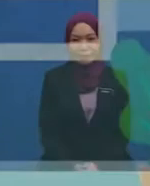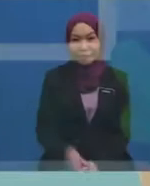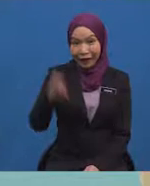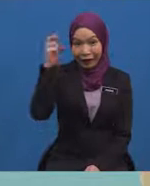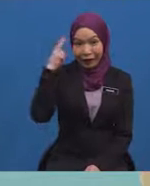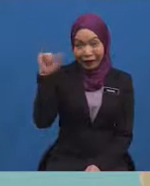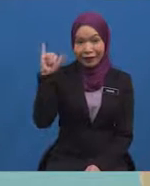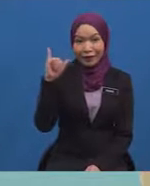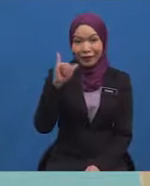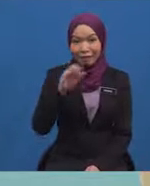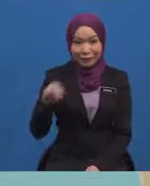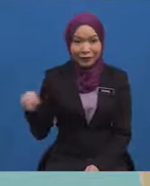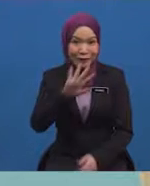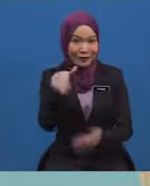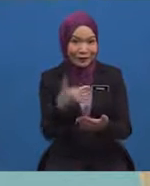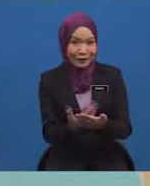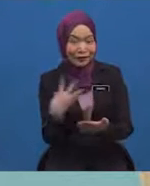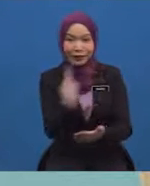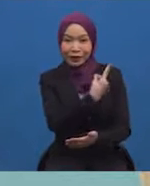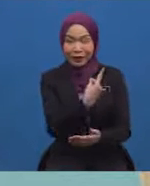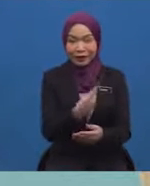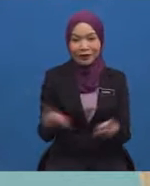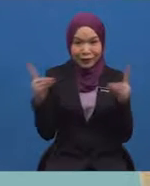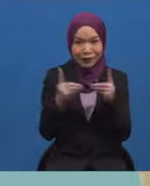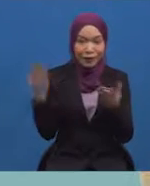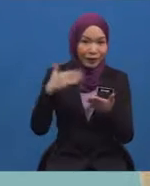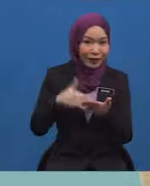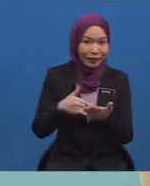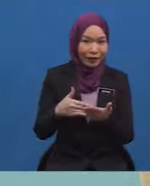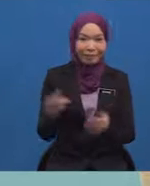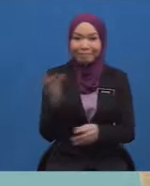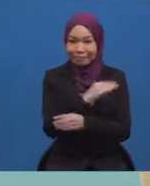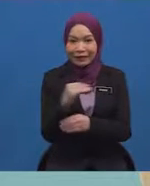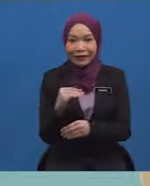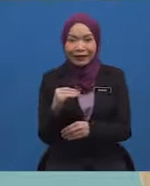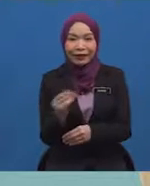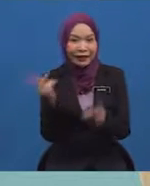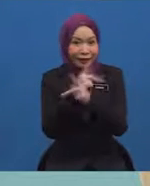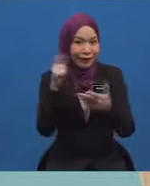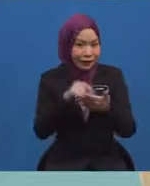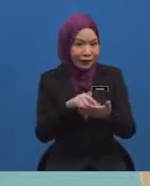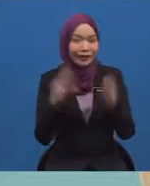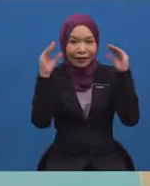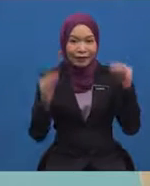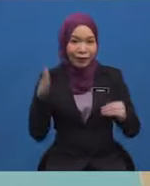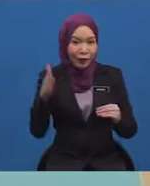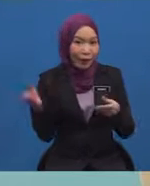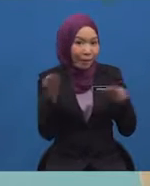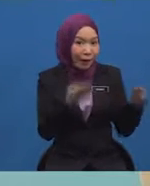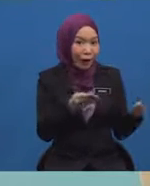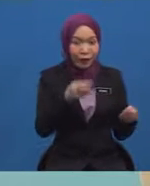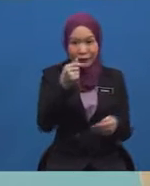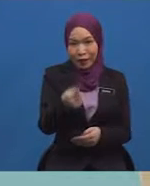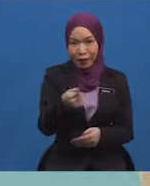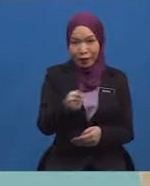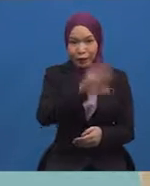Hai murid-murid sekalian, kita bertemu kembali dan kali ini cikgu akan membawa kamu menjelajah satu